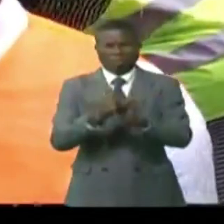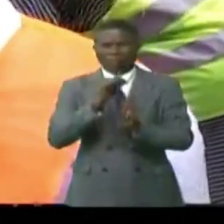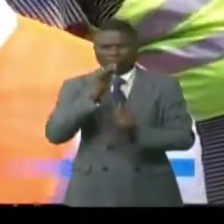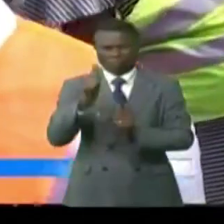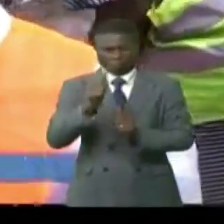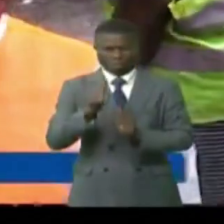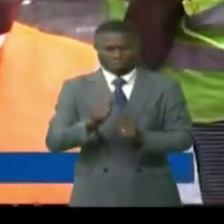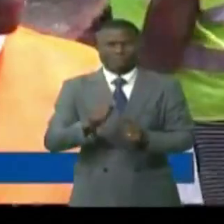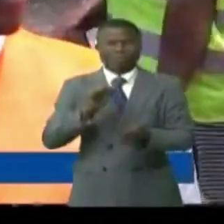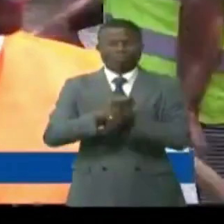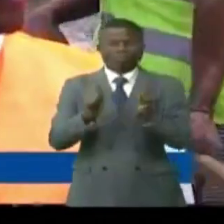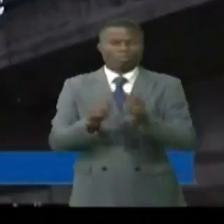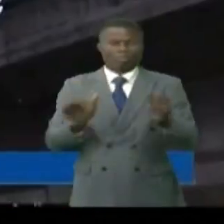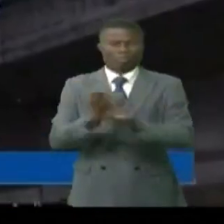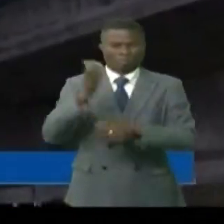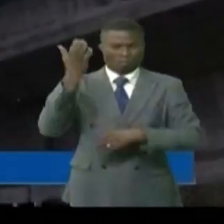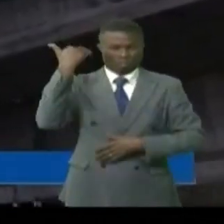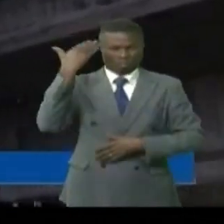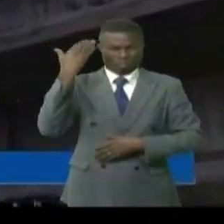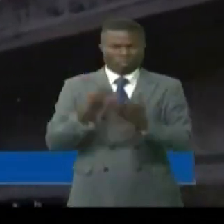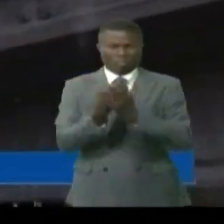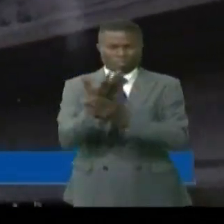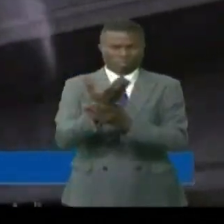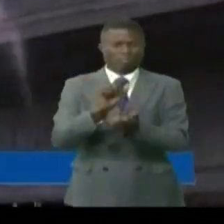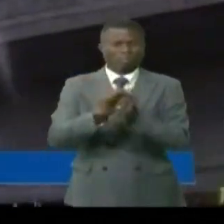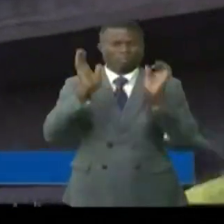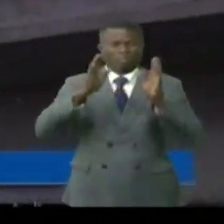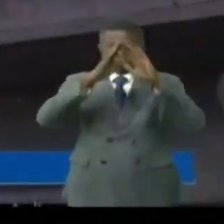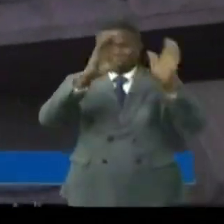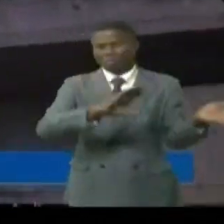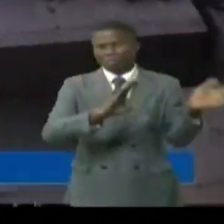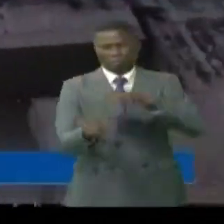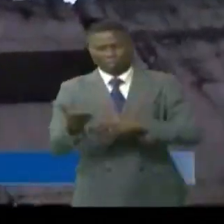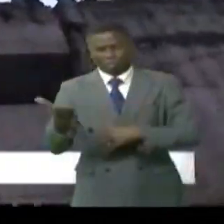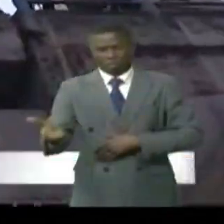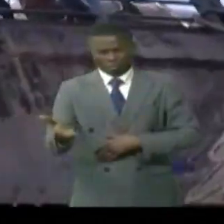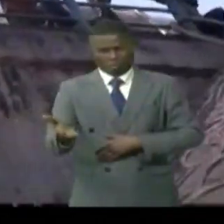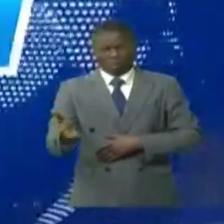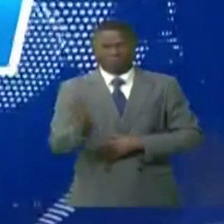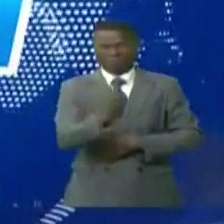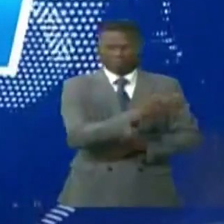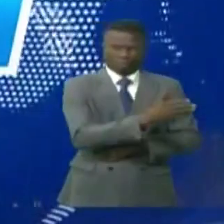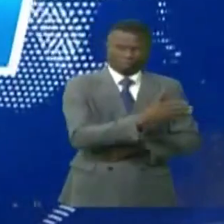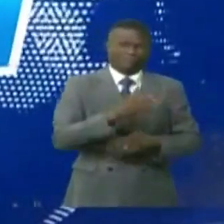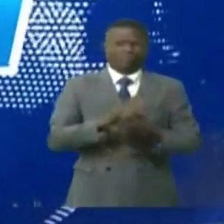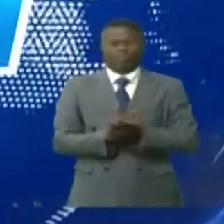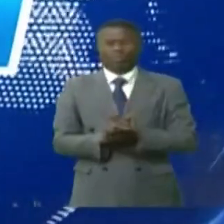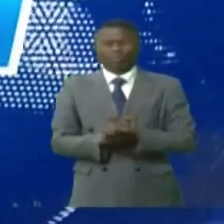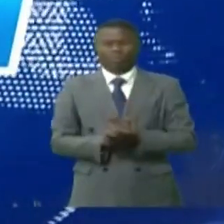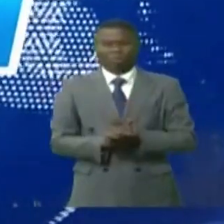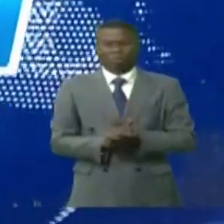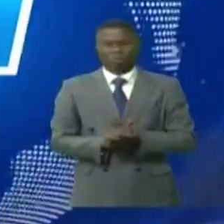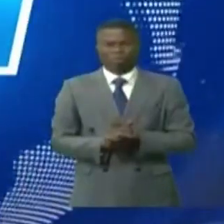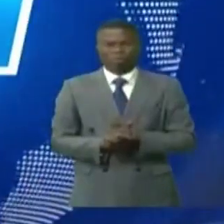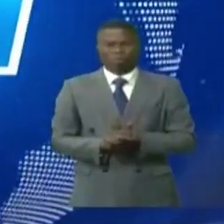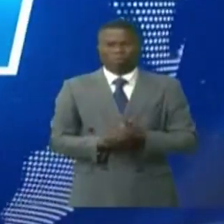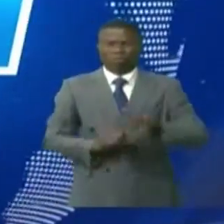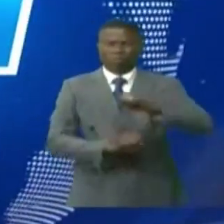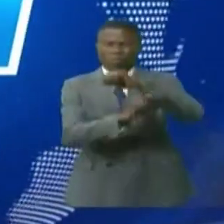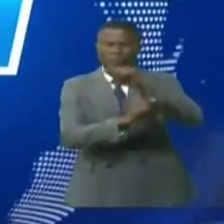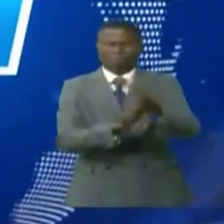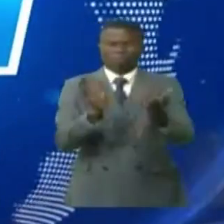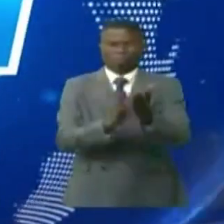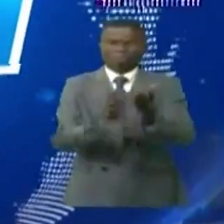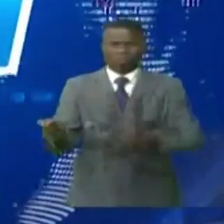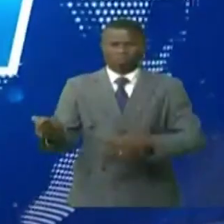aux éventuelles inondations, source des situations souvent dramatiques. Et à la rescousse des